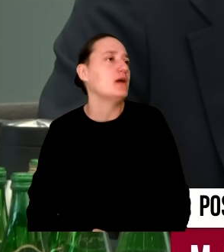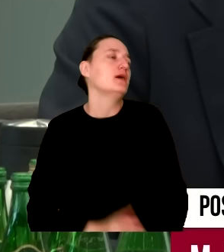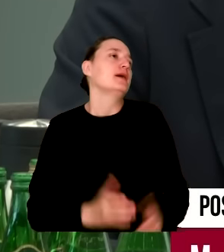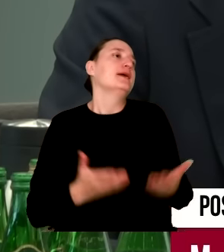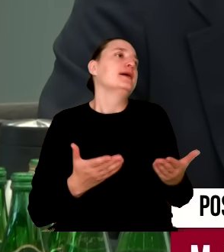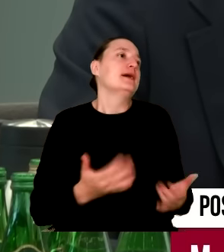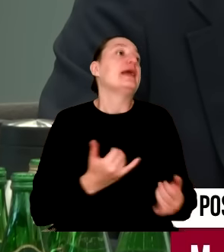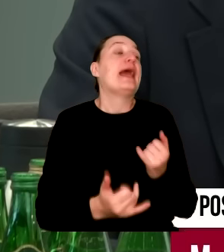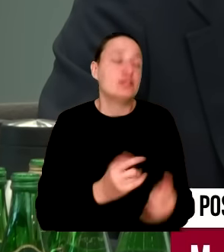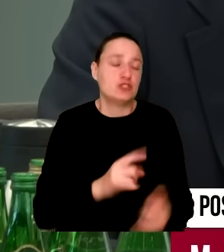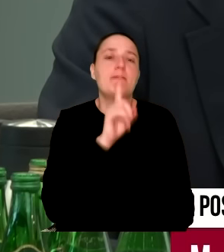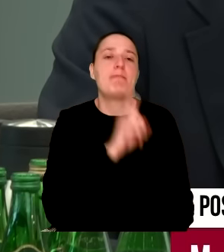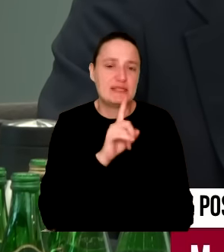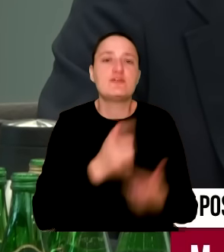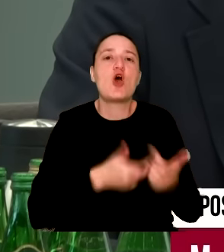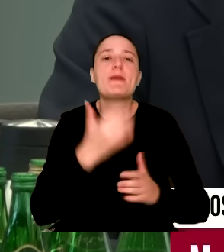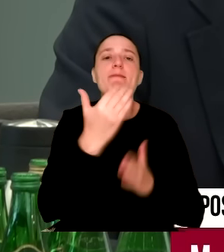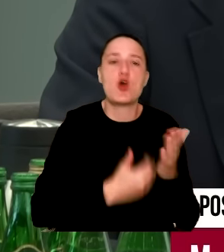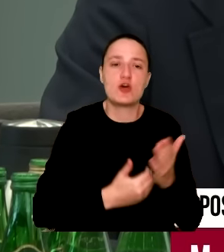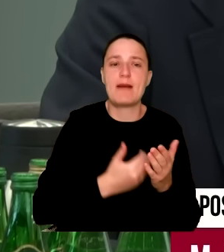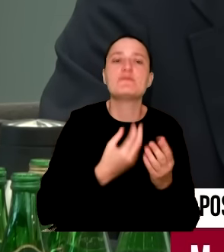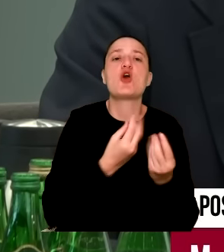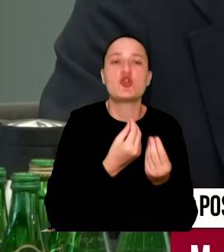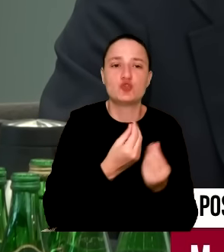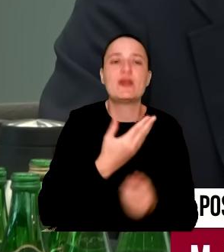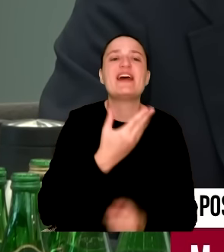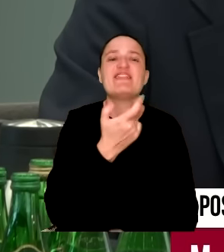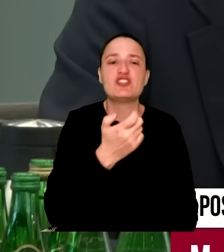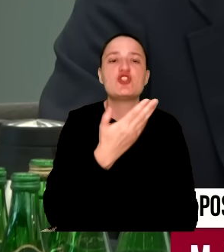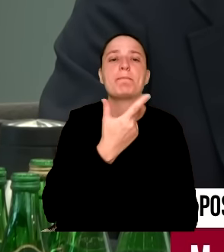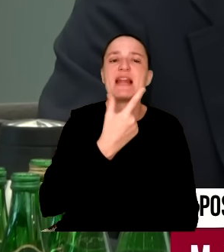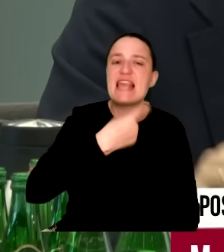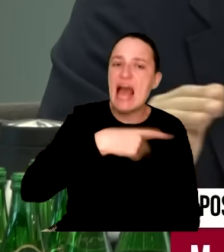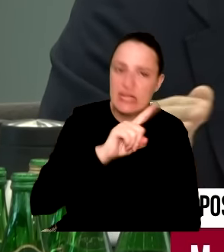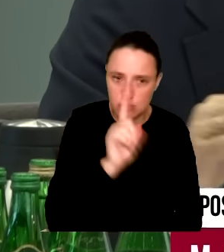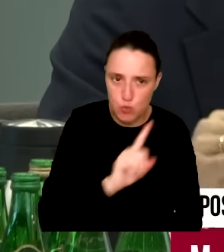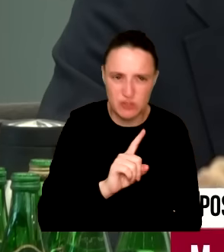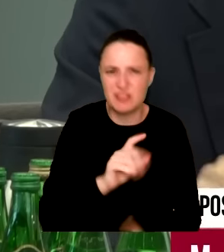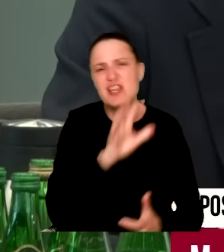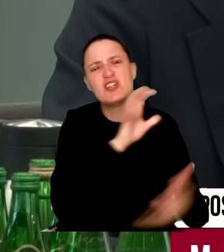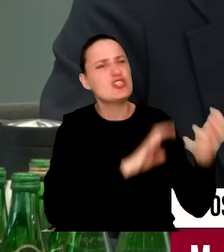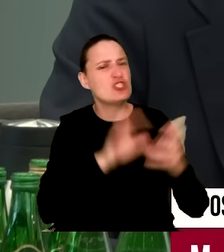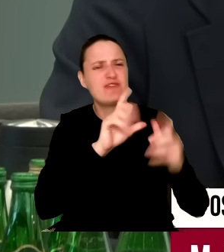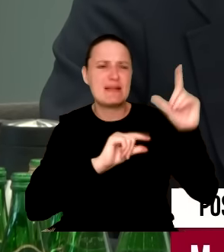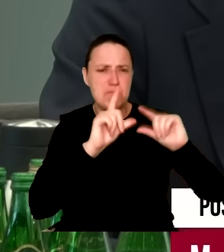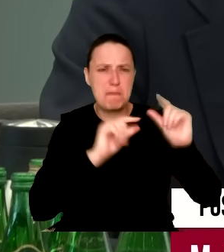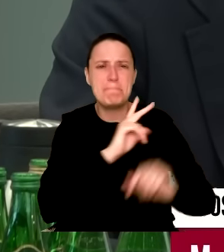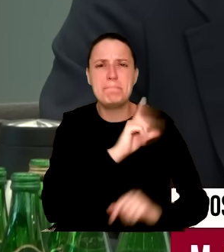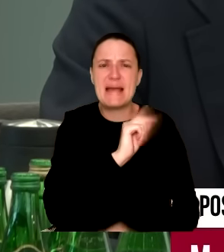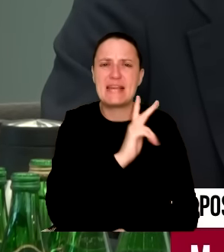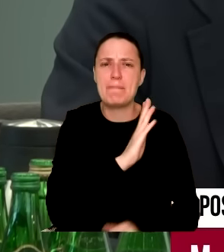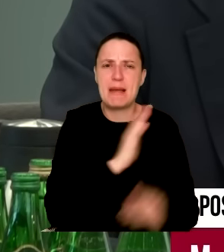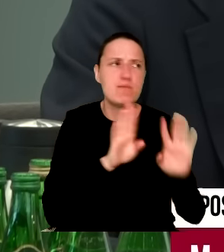państwo polskie uruchamia program w wysokości 200 miliardów zł nawi na świecie proporcji do PKB